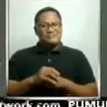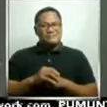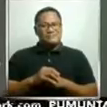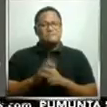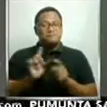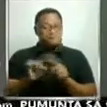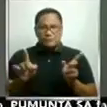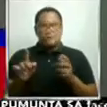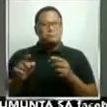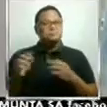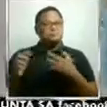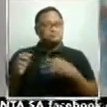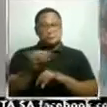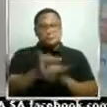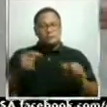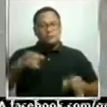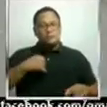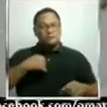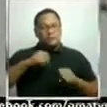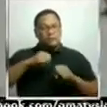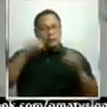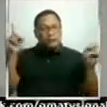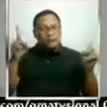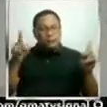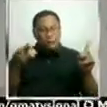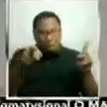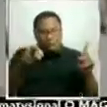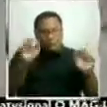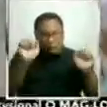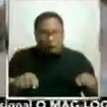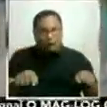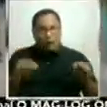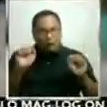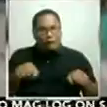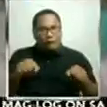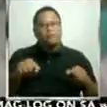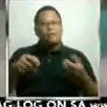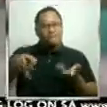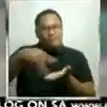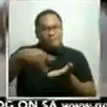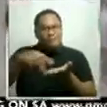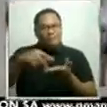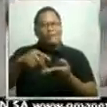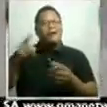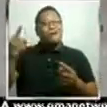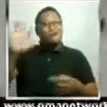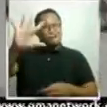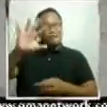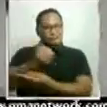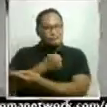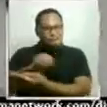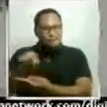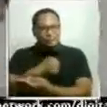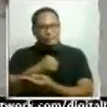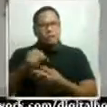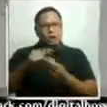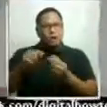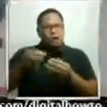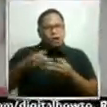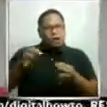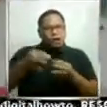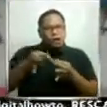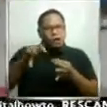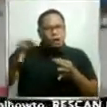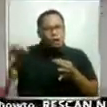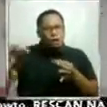Pero kahit siya raw mismo ay nagulat na kayang-kaya nilang sumayaw ng hanggang 5 kanta. At habang tumatagal, mas